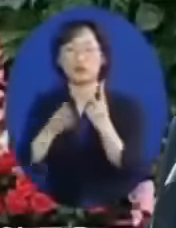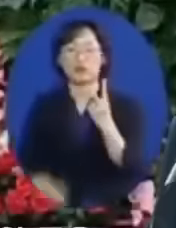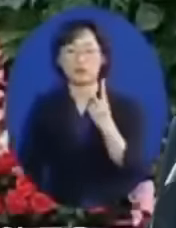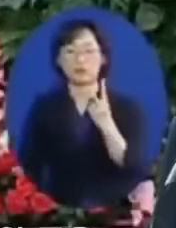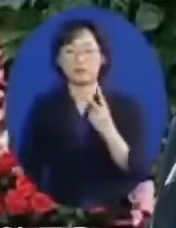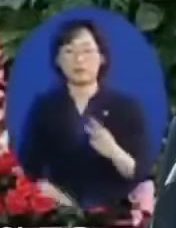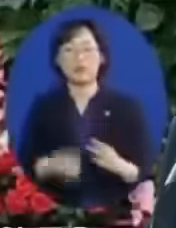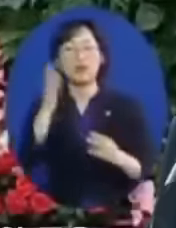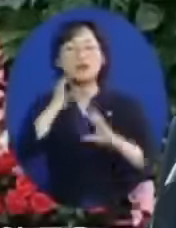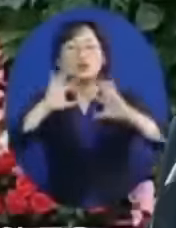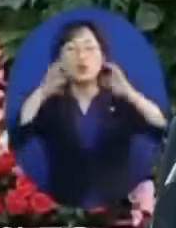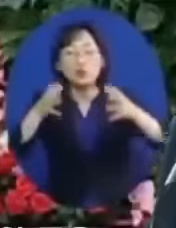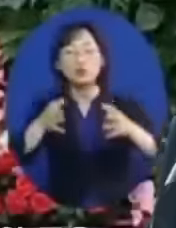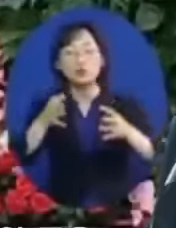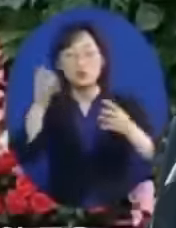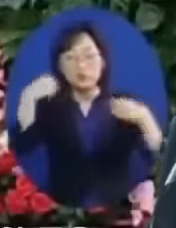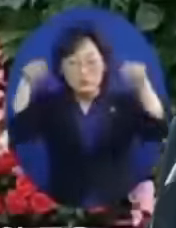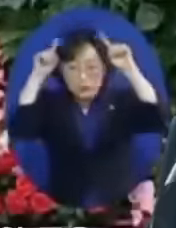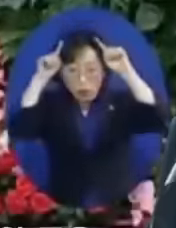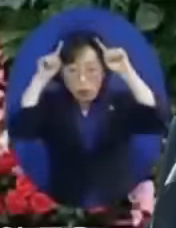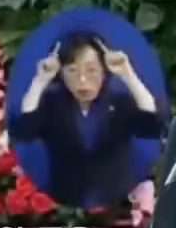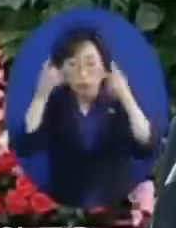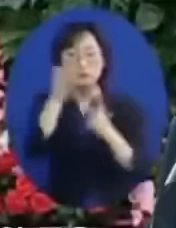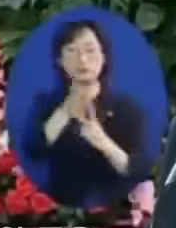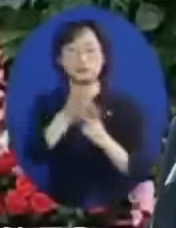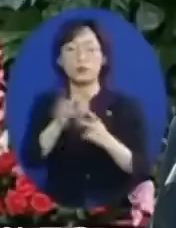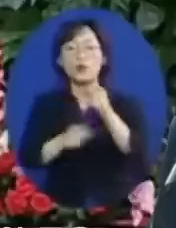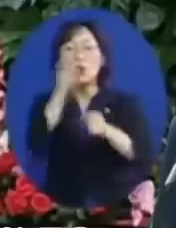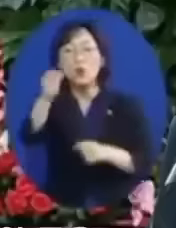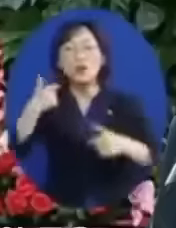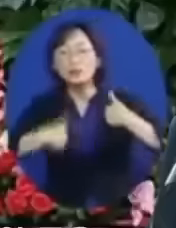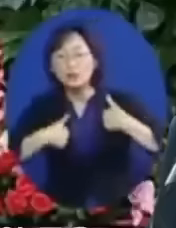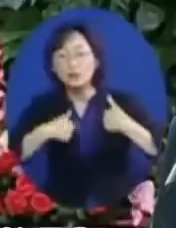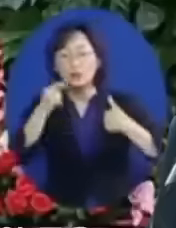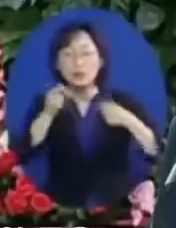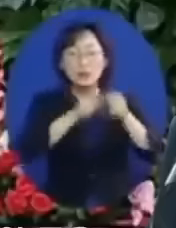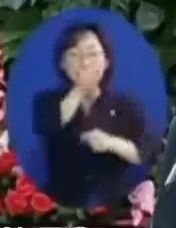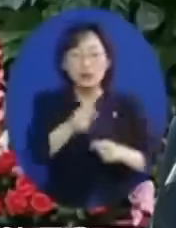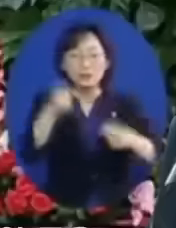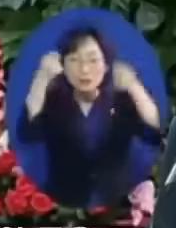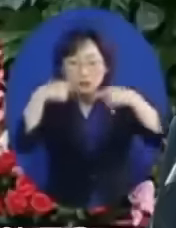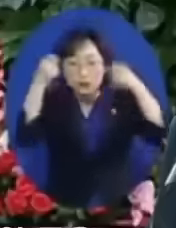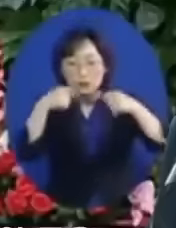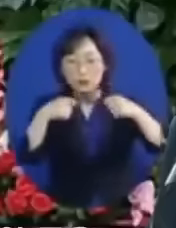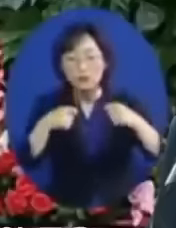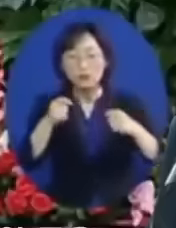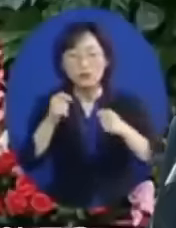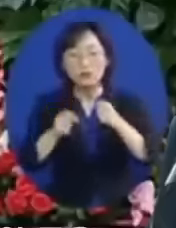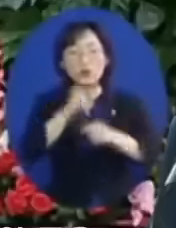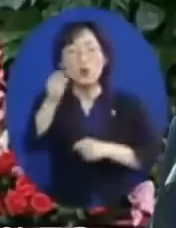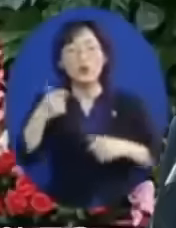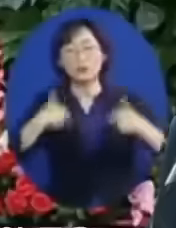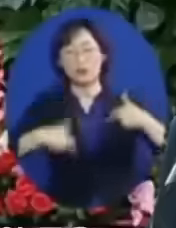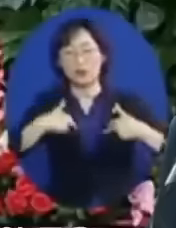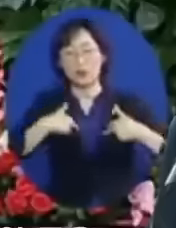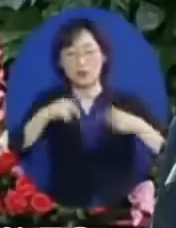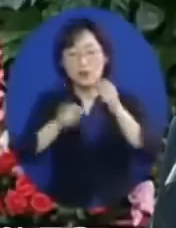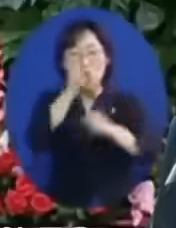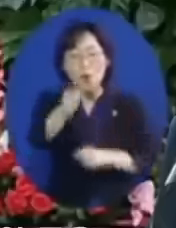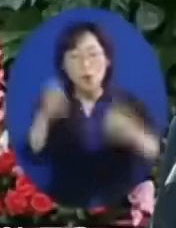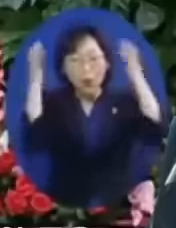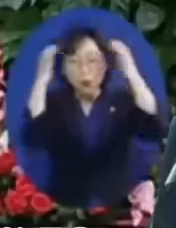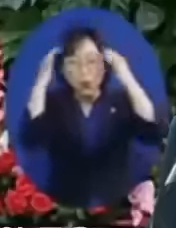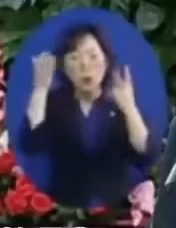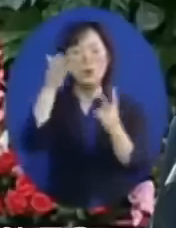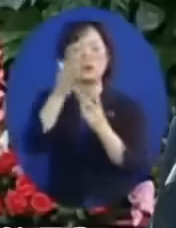것입니다. 천국이냐 지옥이냐, 영원한 기쁨이냐 영원한 슬픔이냐, 영원한 즐거움이냐 영원한 고통이냐,